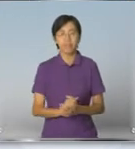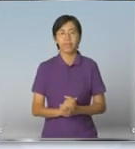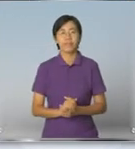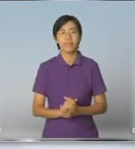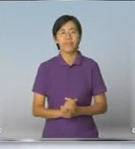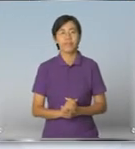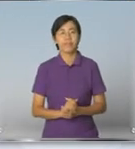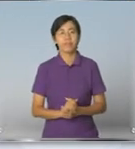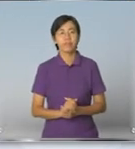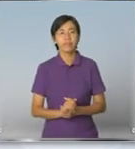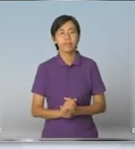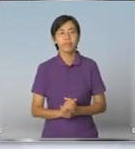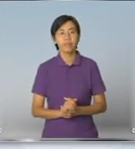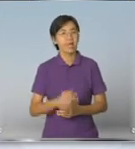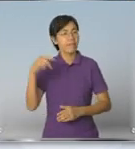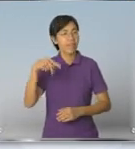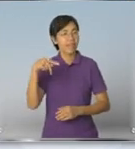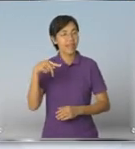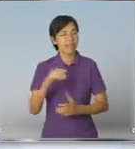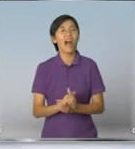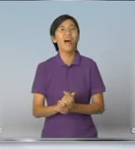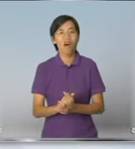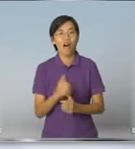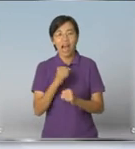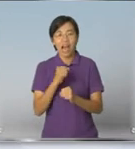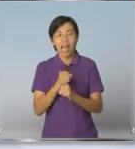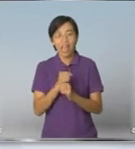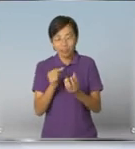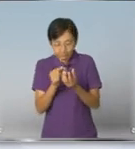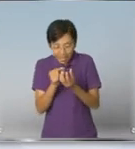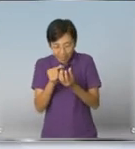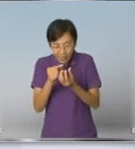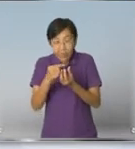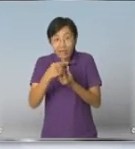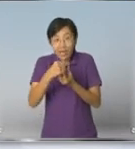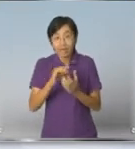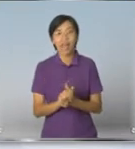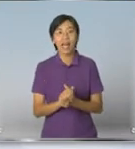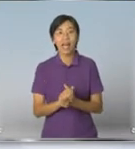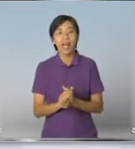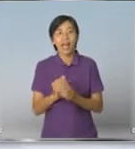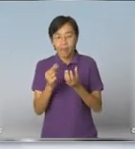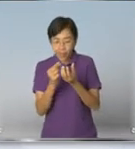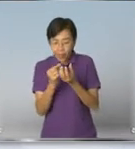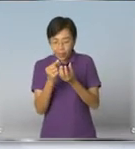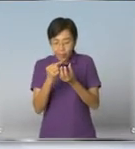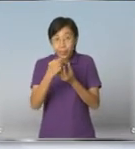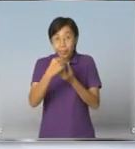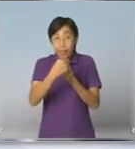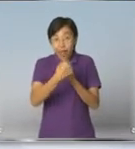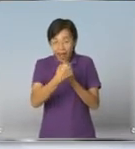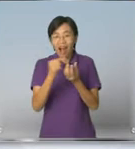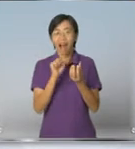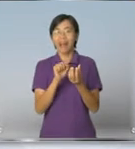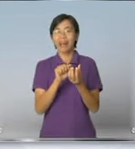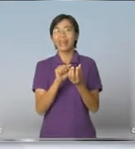สดุพิเศษช่วยในการทำกลีบสวยๆของดอกช่อม่วง เป็นแหนบอะค่ะสำหรับทำกลีบของตัวช่อม่วง ครับผ